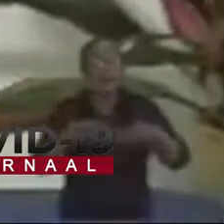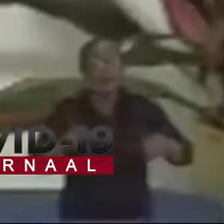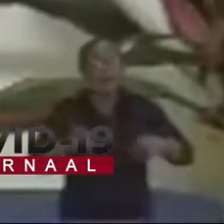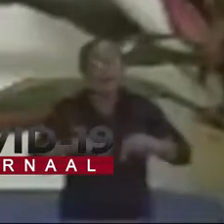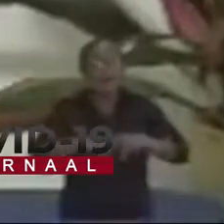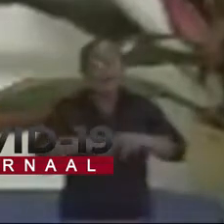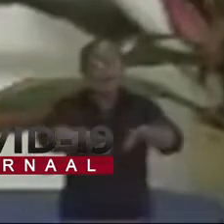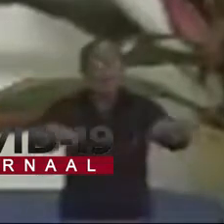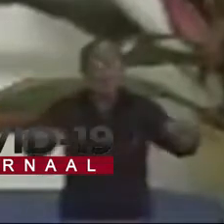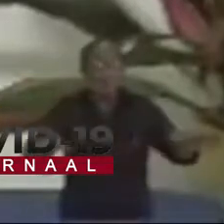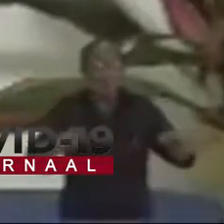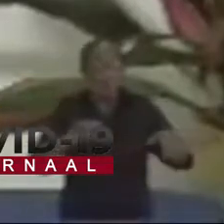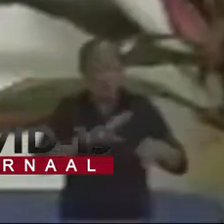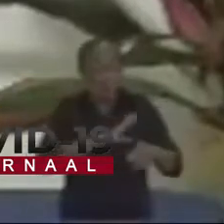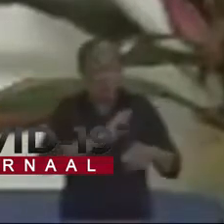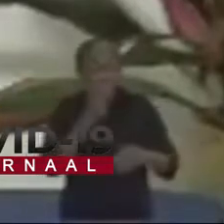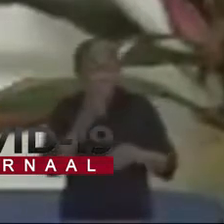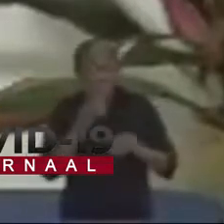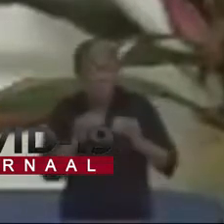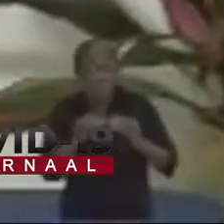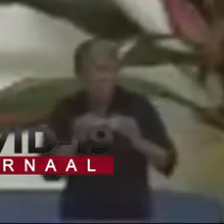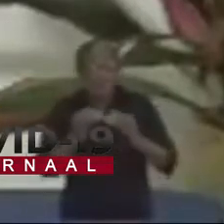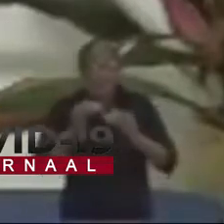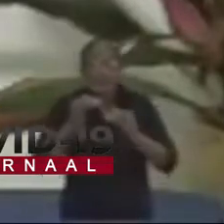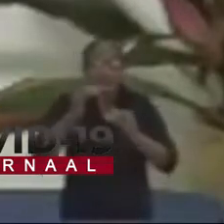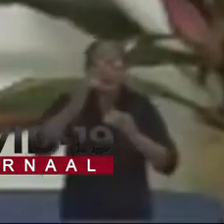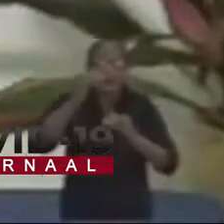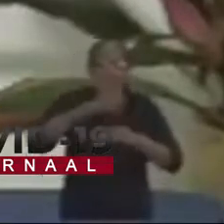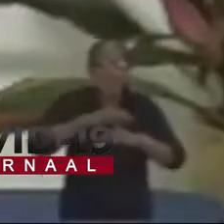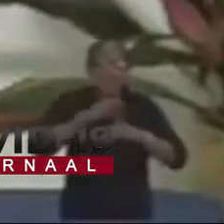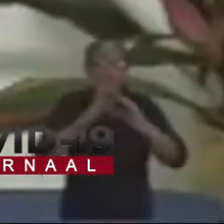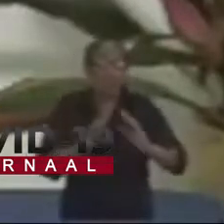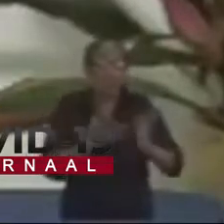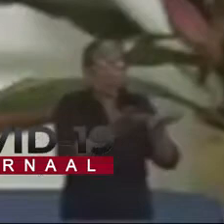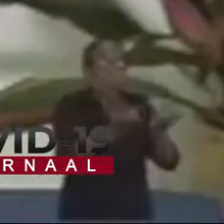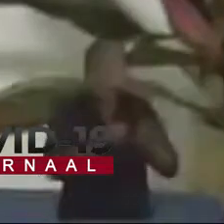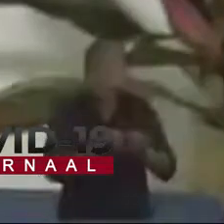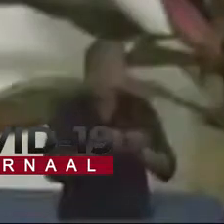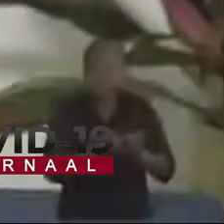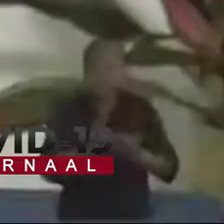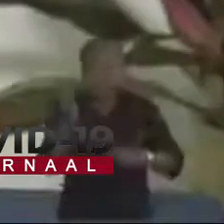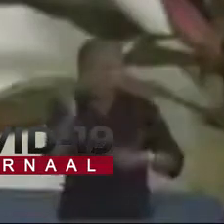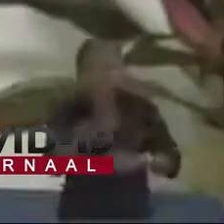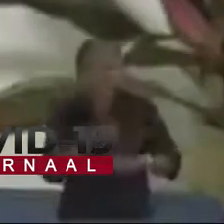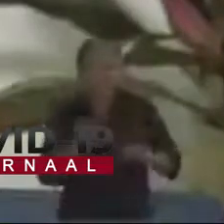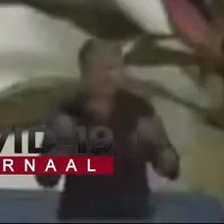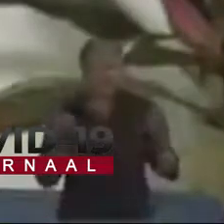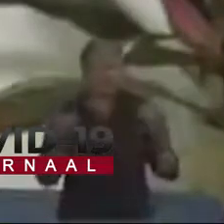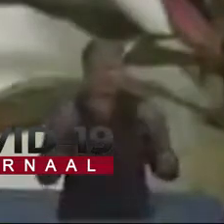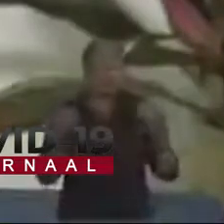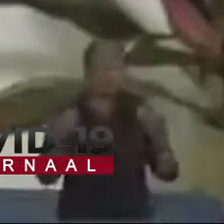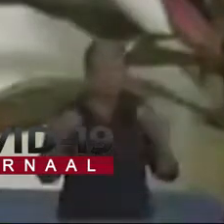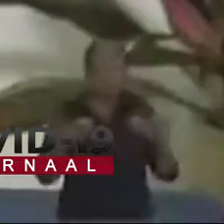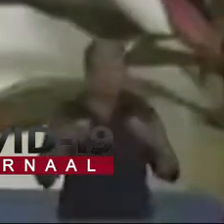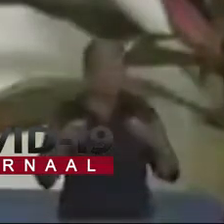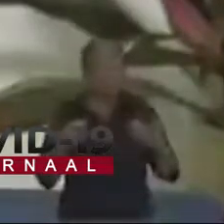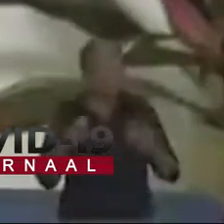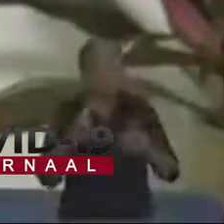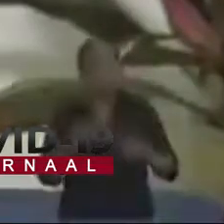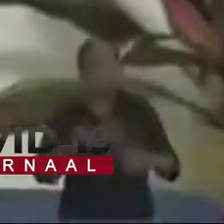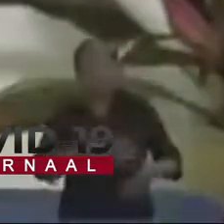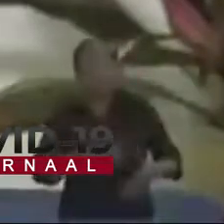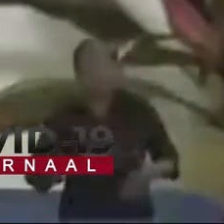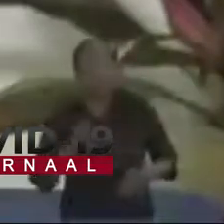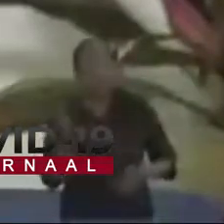een lichte stijging in de ziekenhuisopnames. We hebben voor de maand augustus in totaal 122